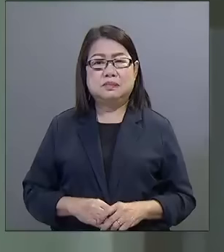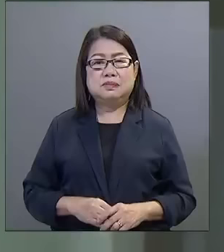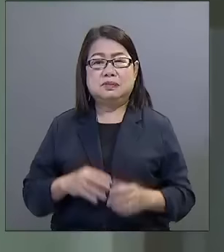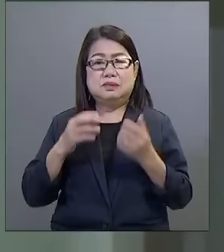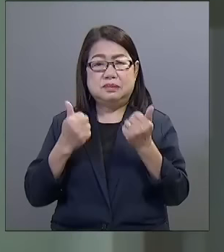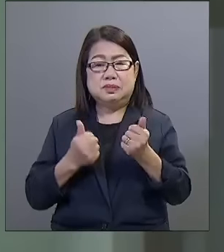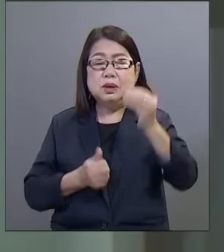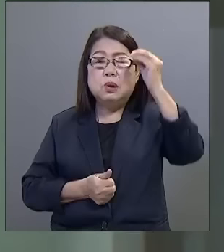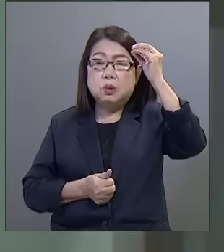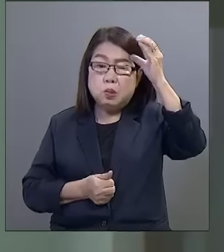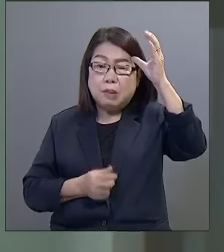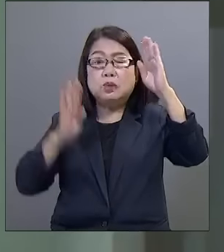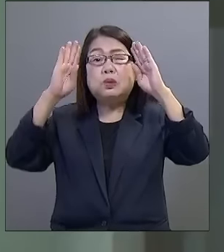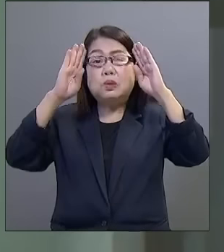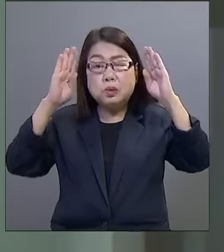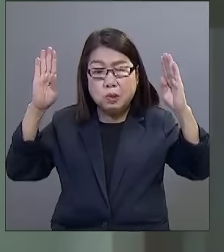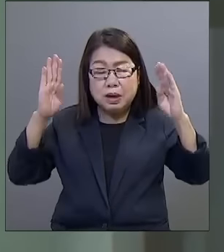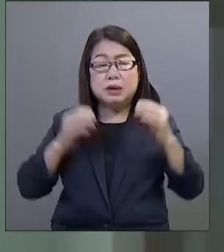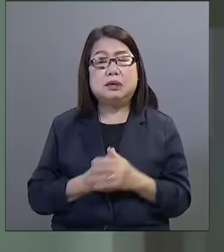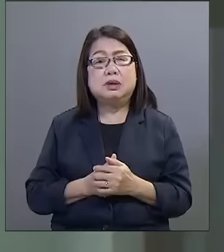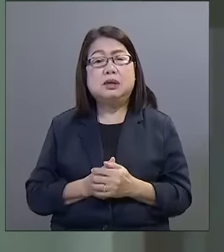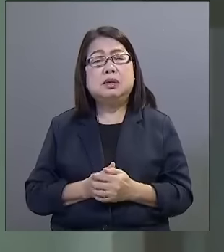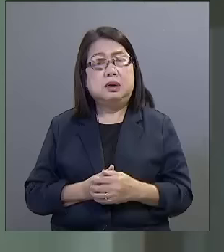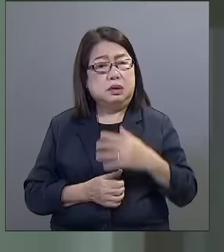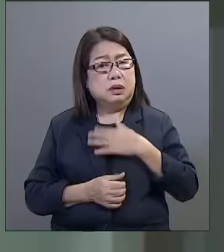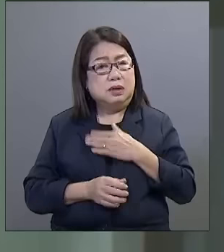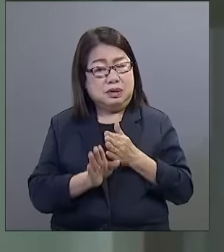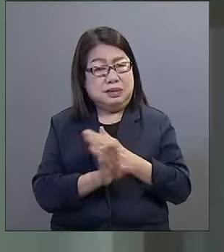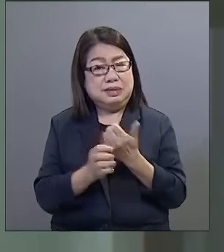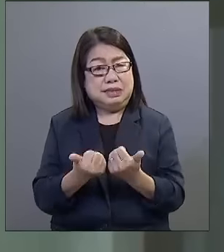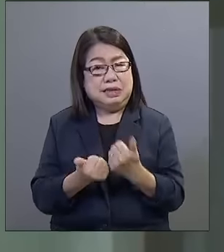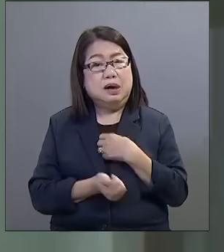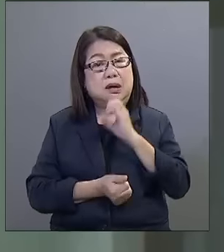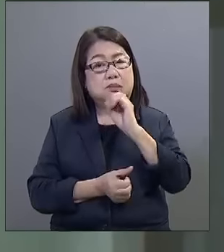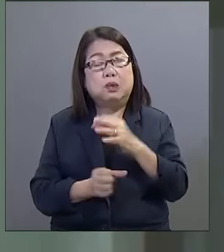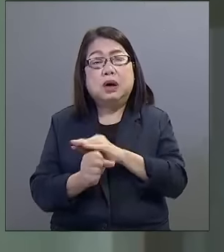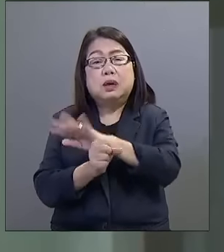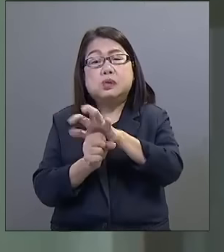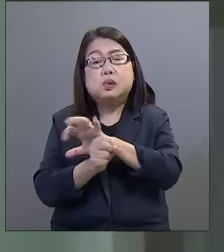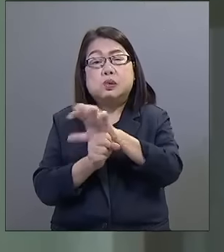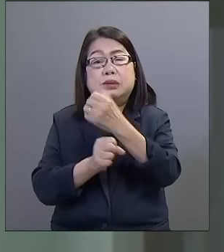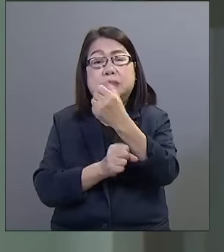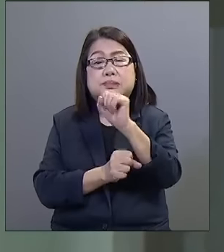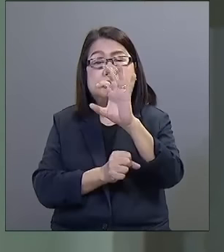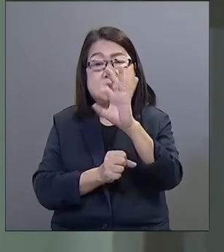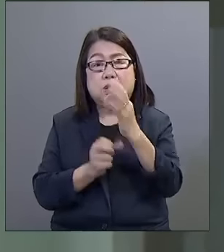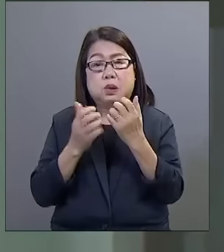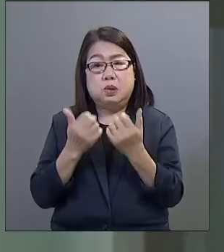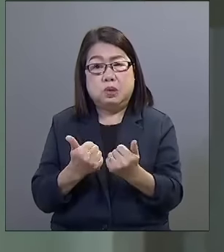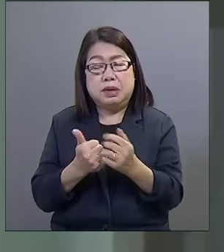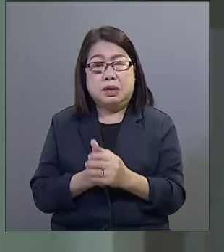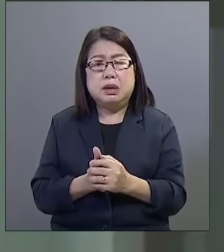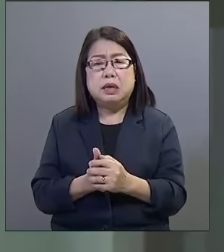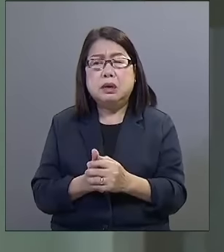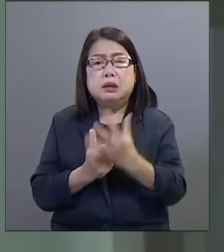รู้ทันกันได้คุณผู้ชมคะอย่างที่เราเรียนคุณผู้ชมกันไปโควิด19ณวันนี้เองเนี่ยสถานการณ์นะคะดูเหมือนจะเบ